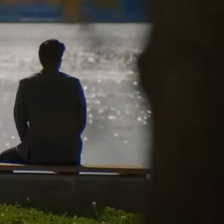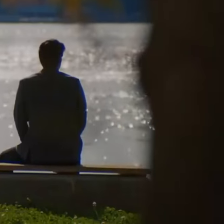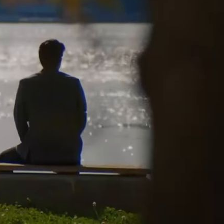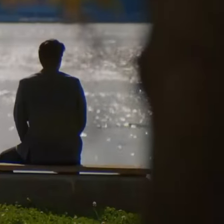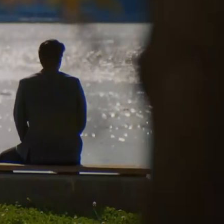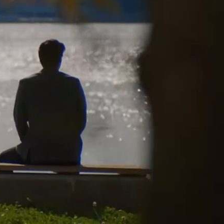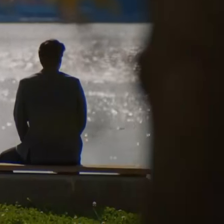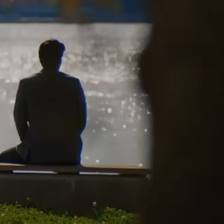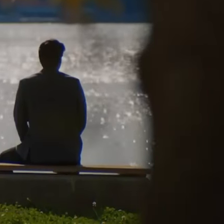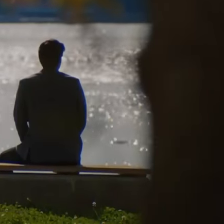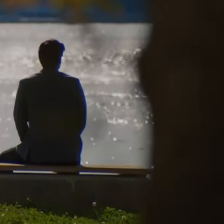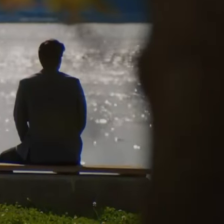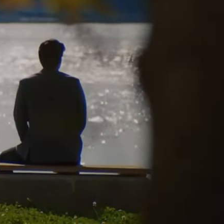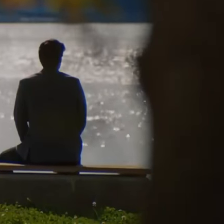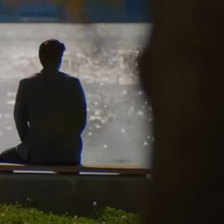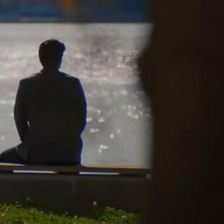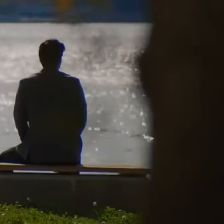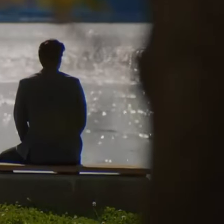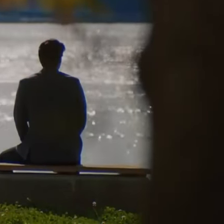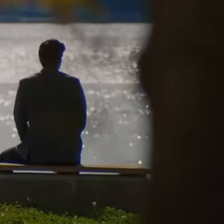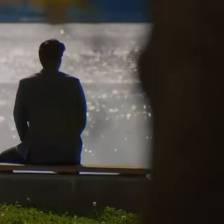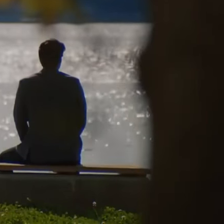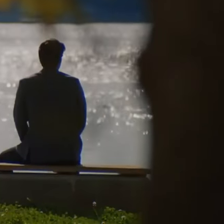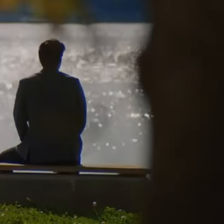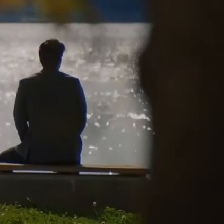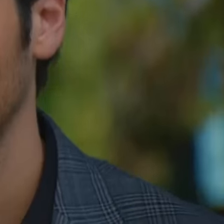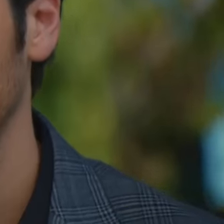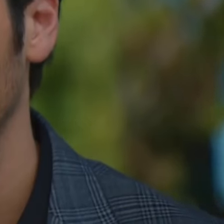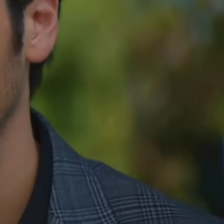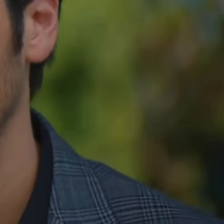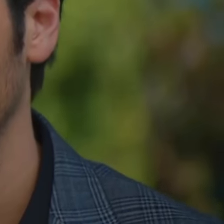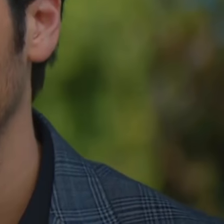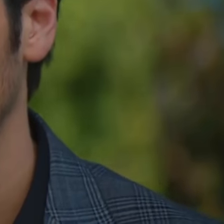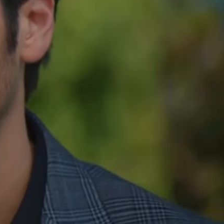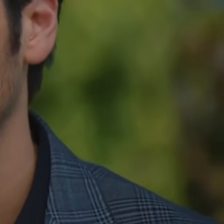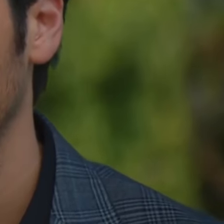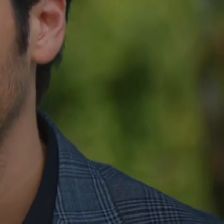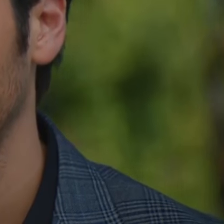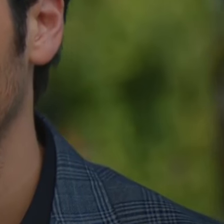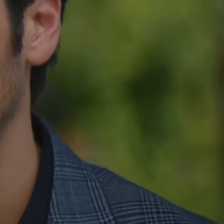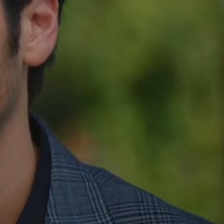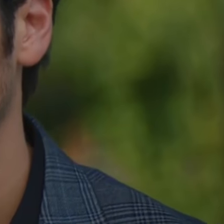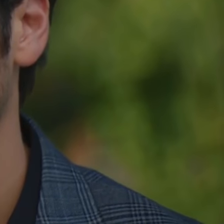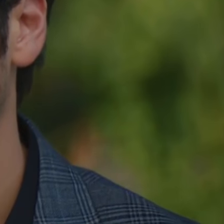Tarık deniz kenarında tek başına oturuyor. Hayal kırıklığı içinde denize dalmış gitmiş.